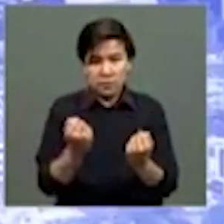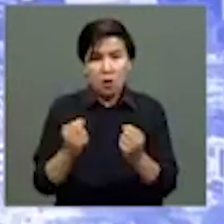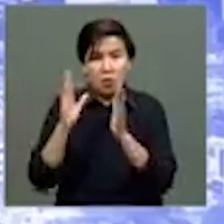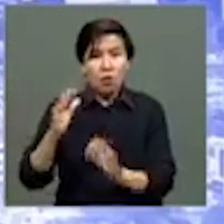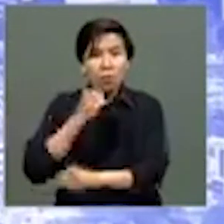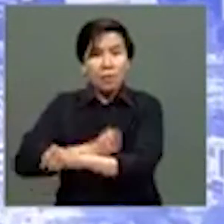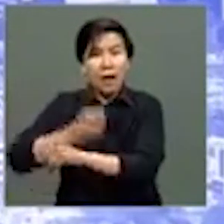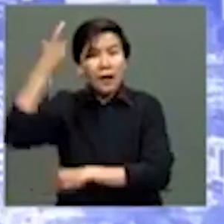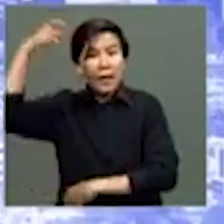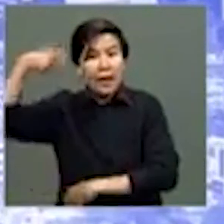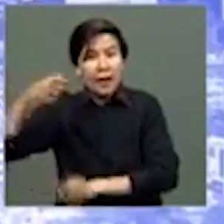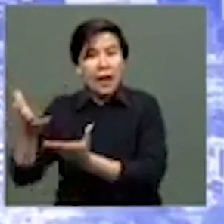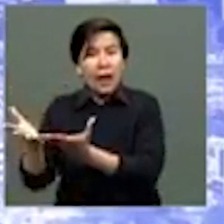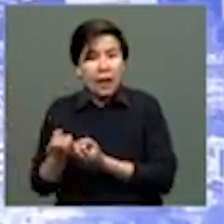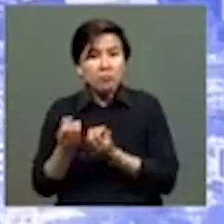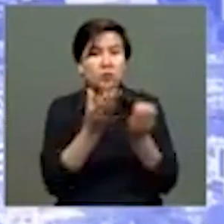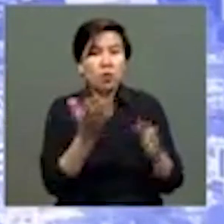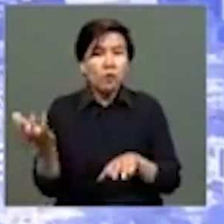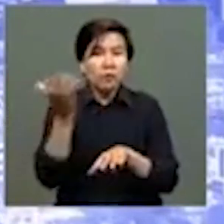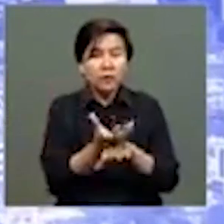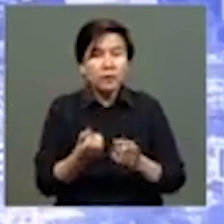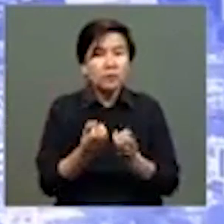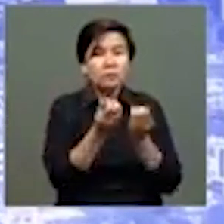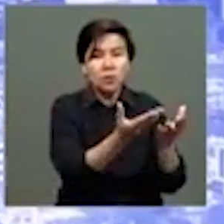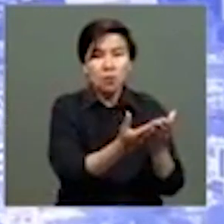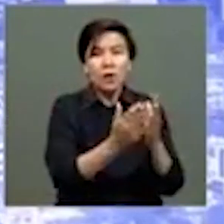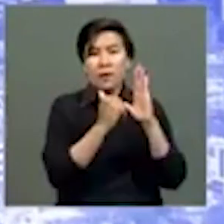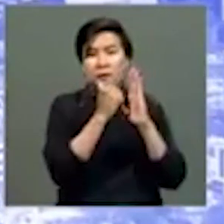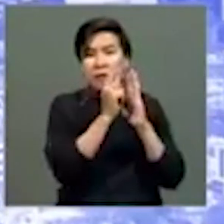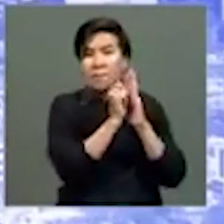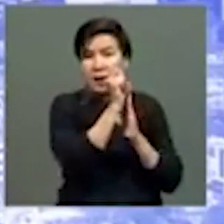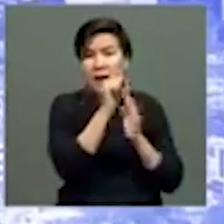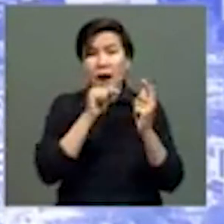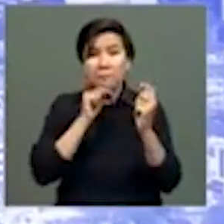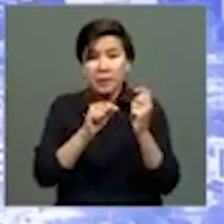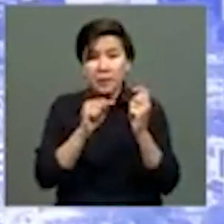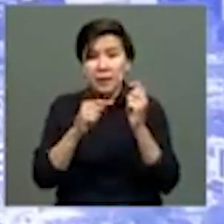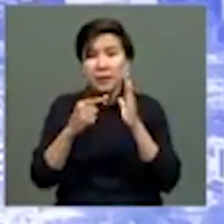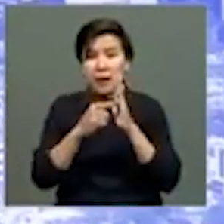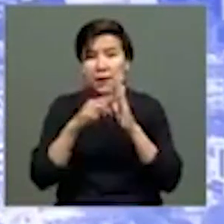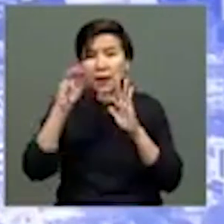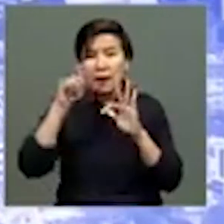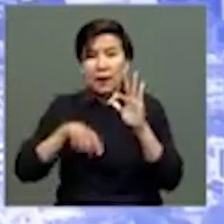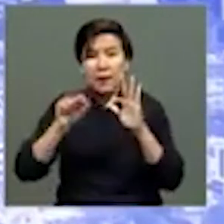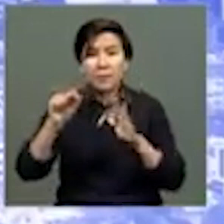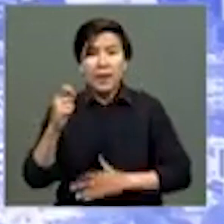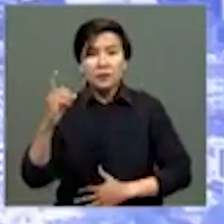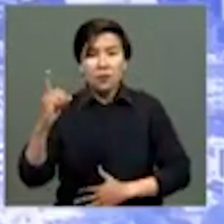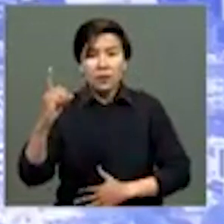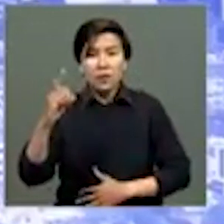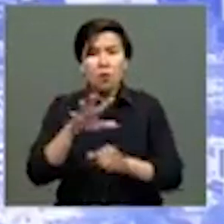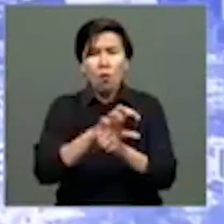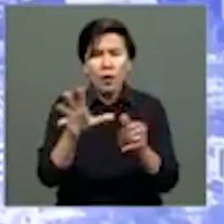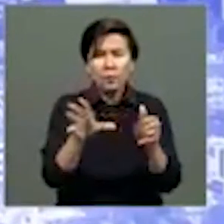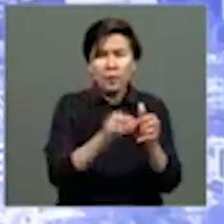าน2อำเภอแม่สอดจังหวัดตากแล้วก็เริ่มมีอาการครั้งแรกเนี่ยนะคะตั้งแต่16-17ธันวาคมปีที่แล้ว